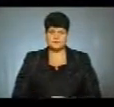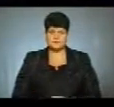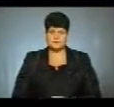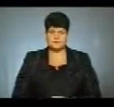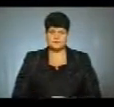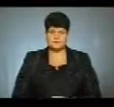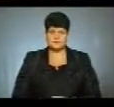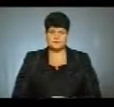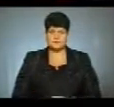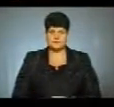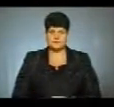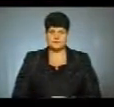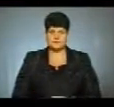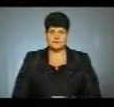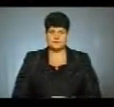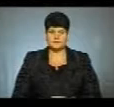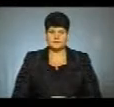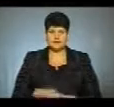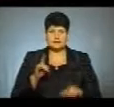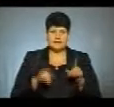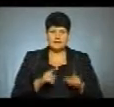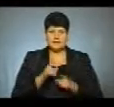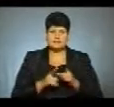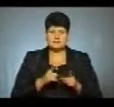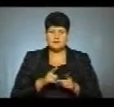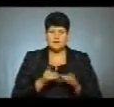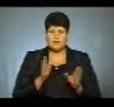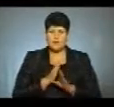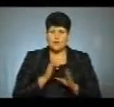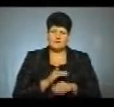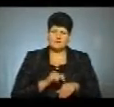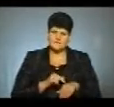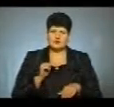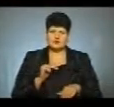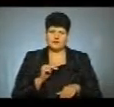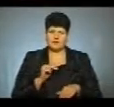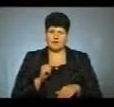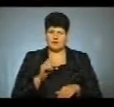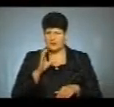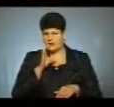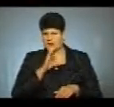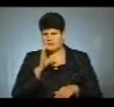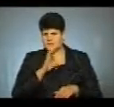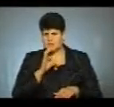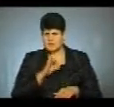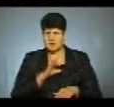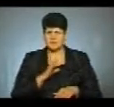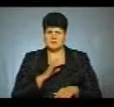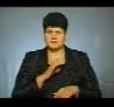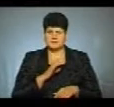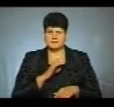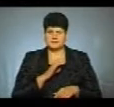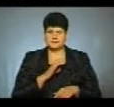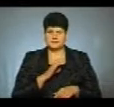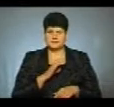і полегшення. Деколи на зміни погоди відчуваю якісь там неприємні, дискомфортні,